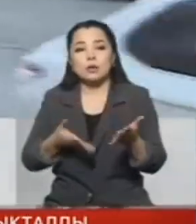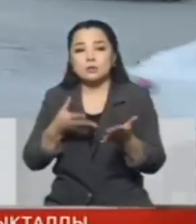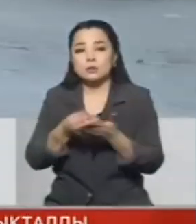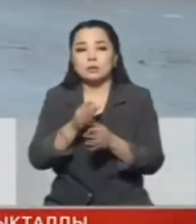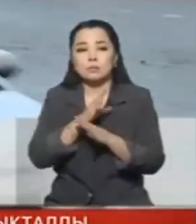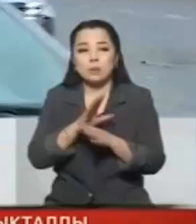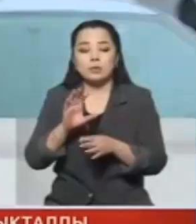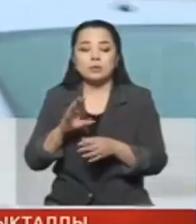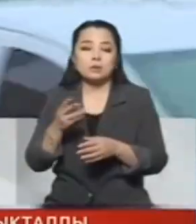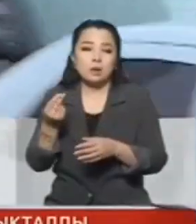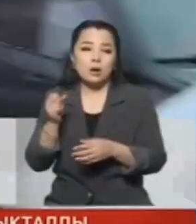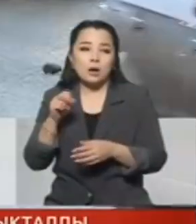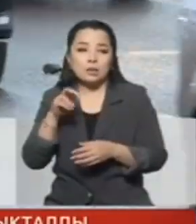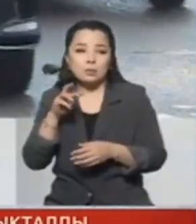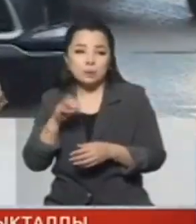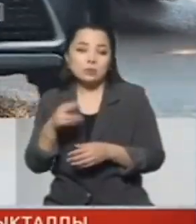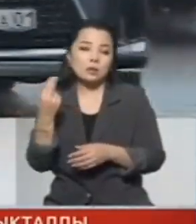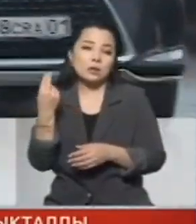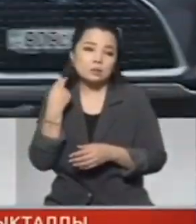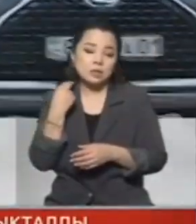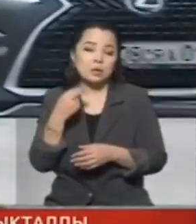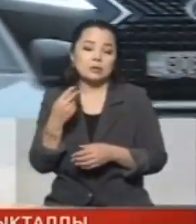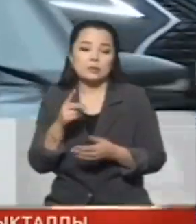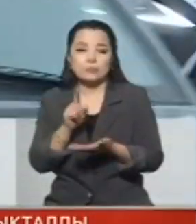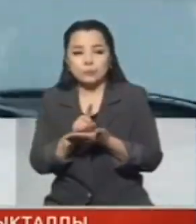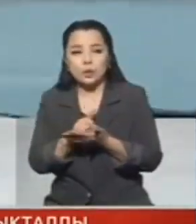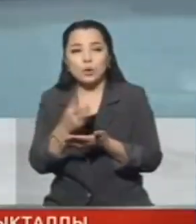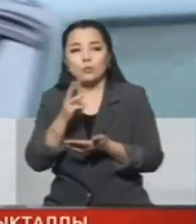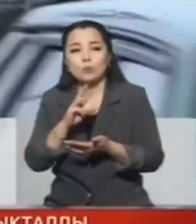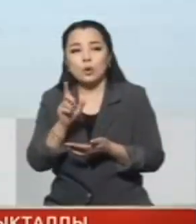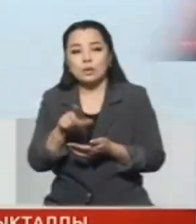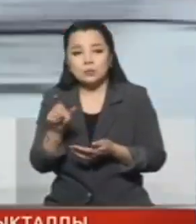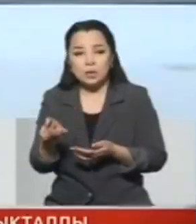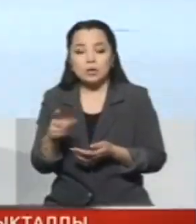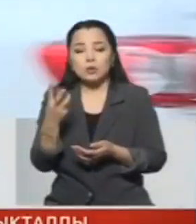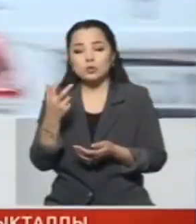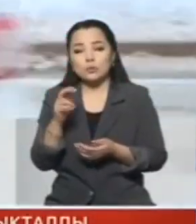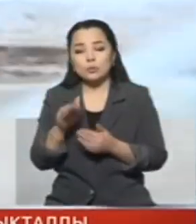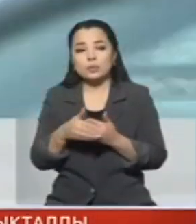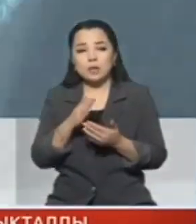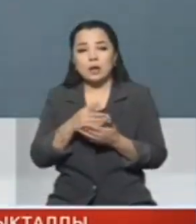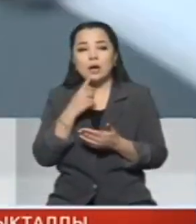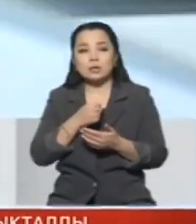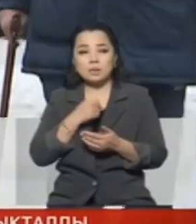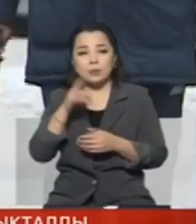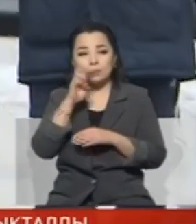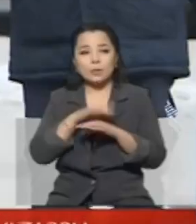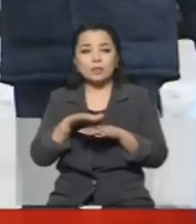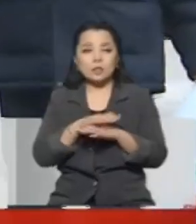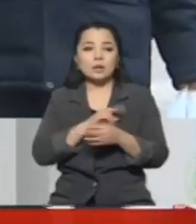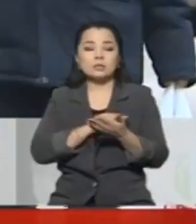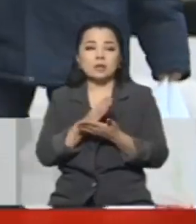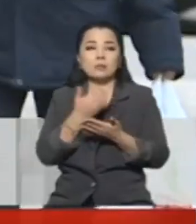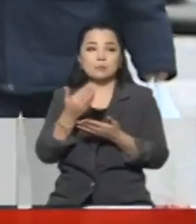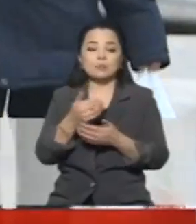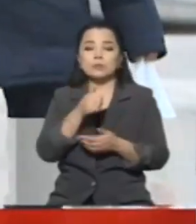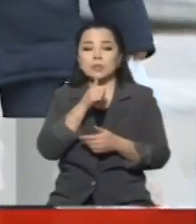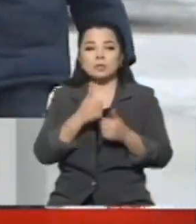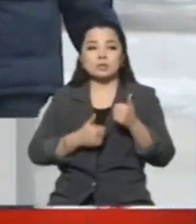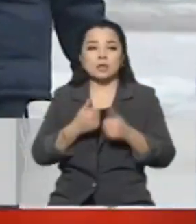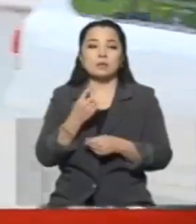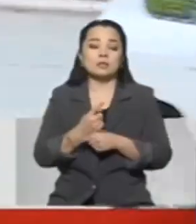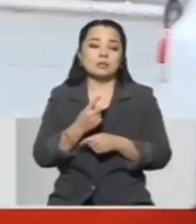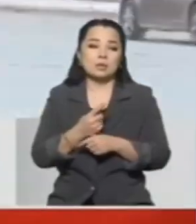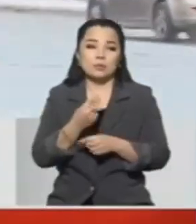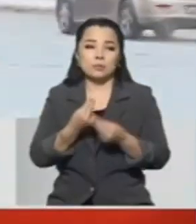жүрген, алимент пен салыққа қарызы бар 3 миллионнан астам азаматқа, сондай-ақ 300 мыңға жуық әскери мен мемлекеттік қызметшіге бас тігуге